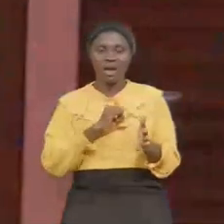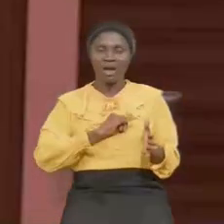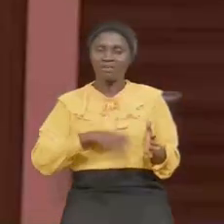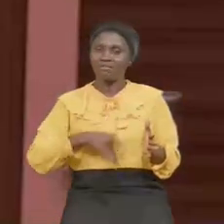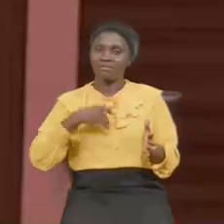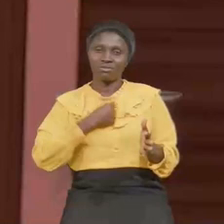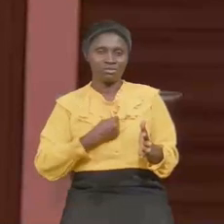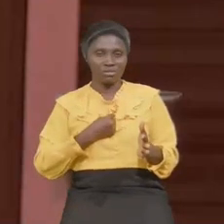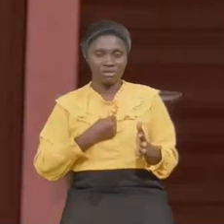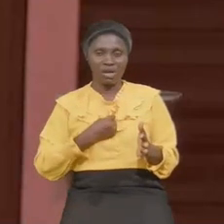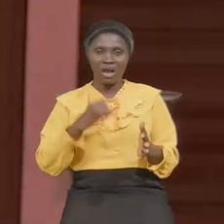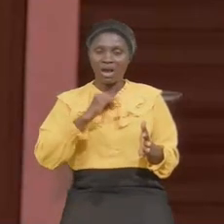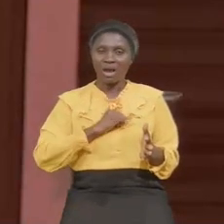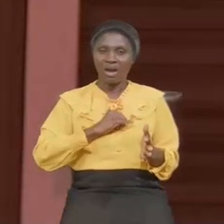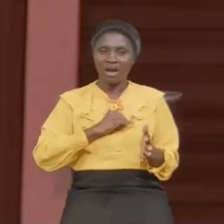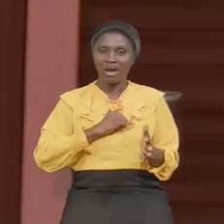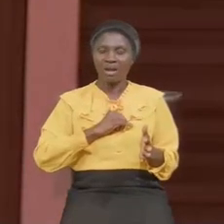Je regrette, je change